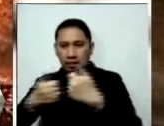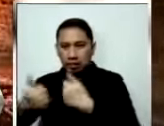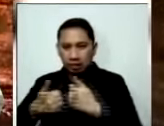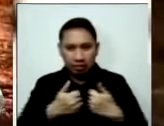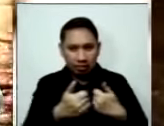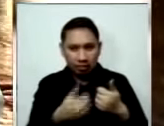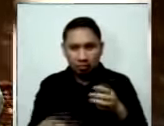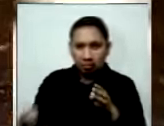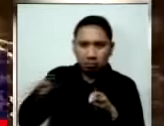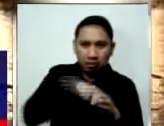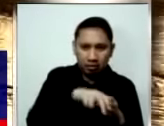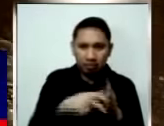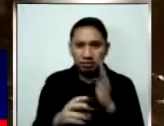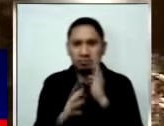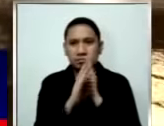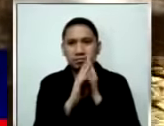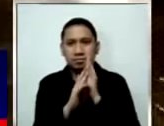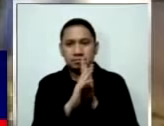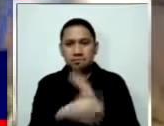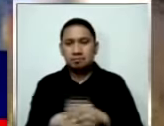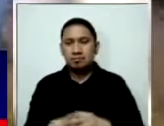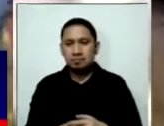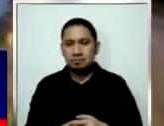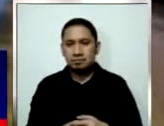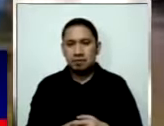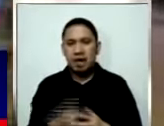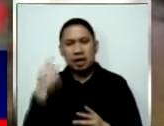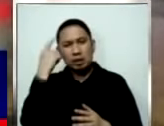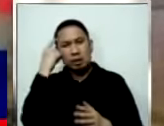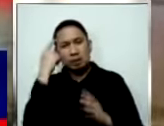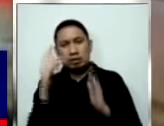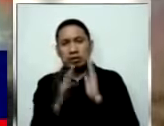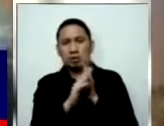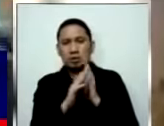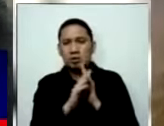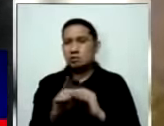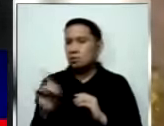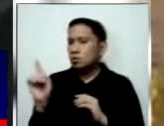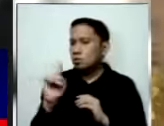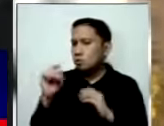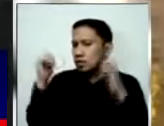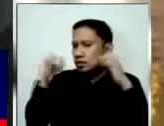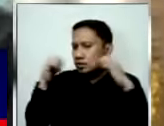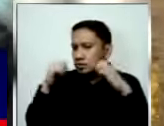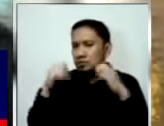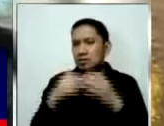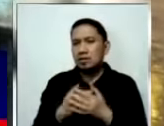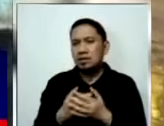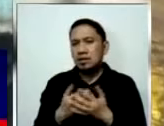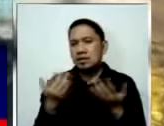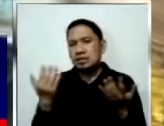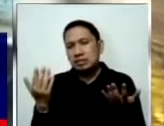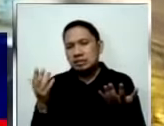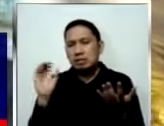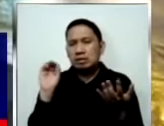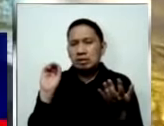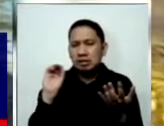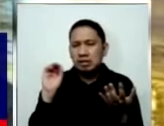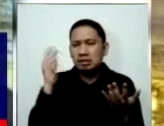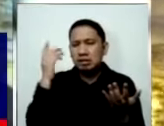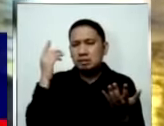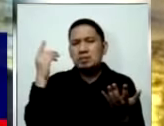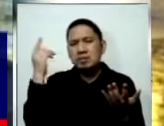Ang trabaho, sabi, may bus na eh, walang pagpala. Ano yung inasahan ninyo ngayon? Yun na, MRT na lang para makauwi. Makauwi. E